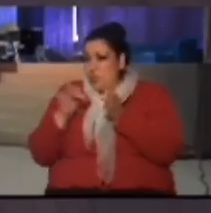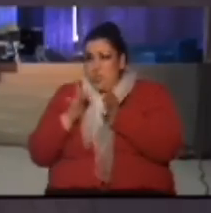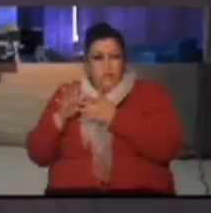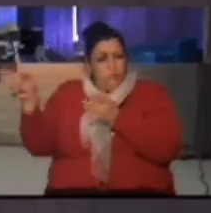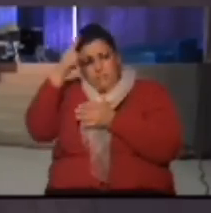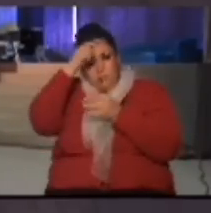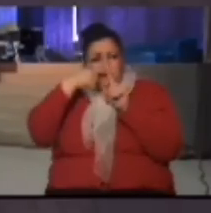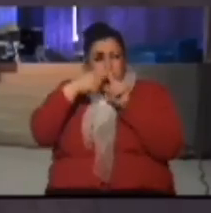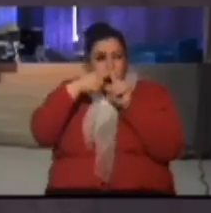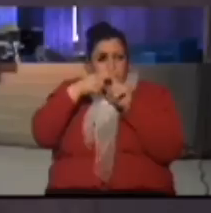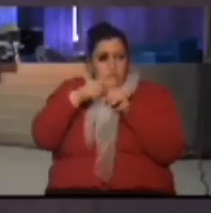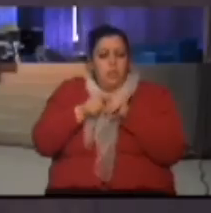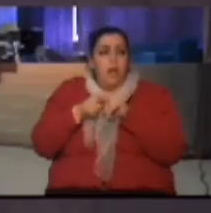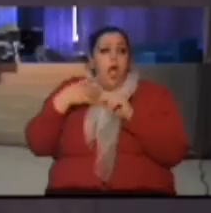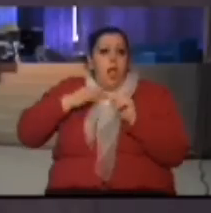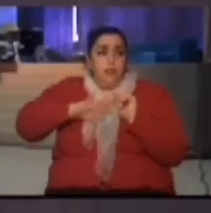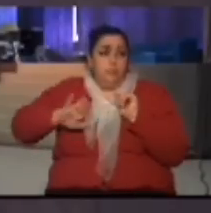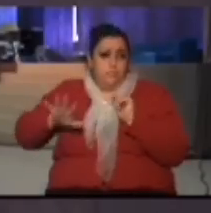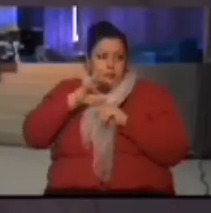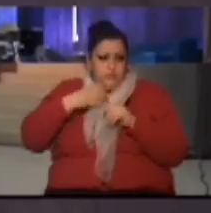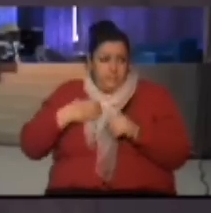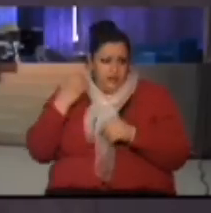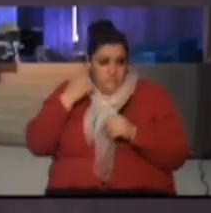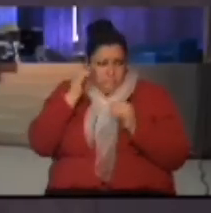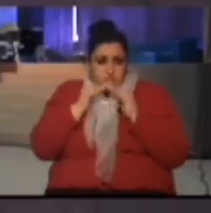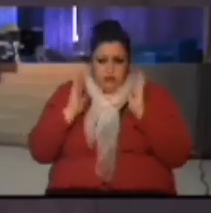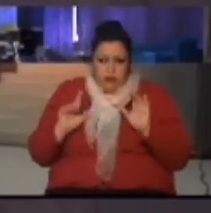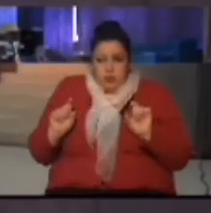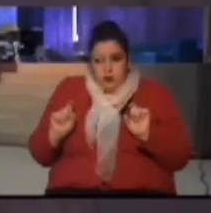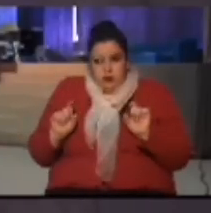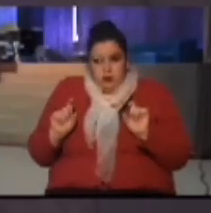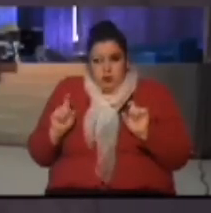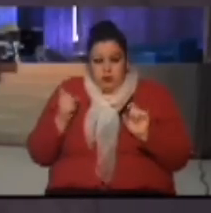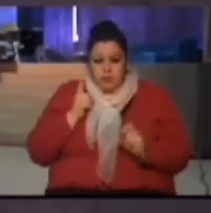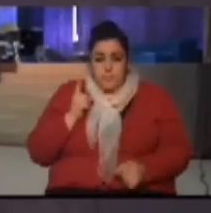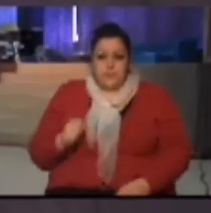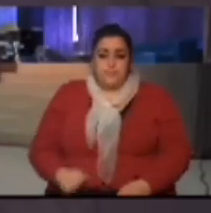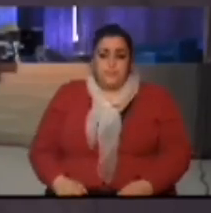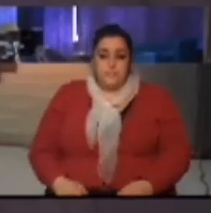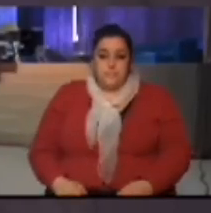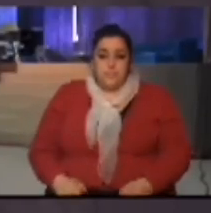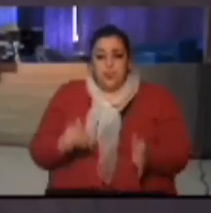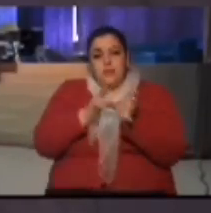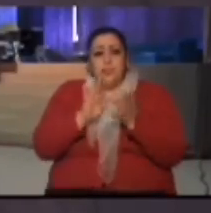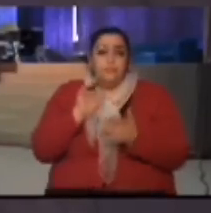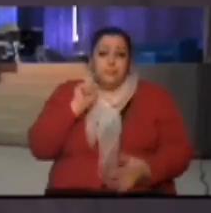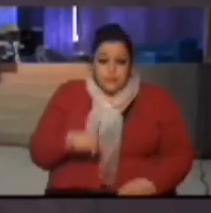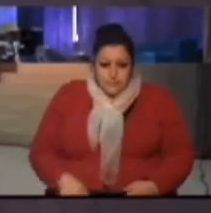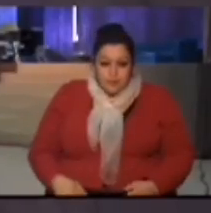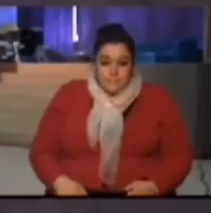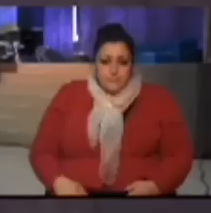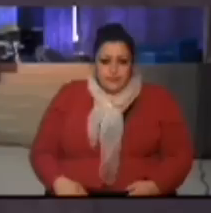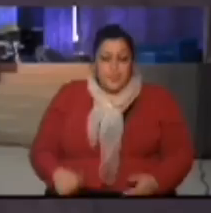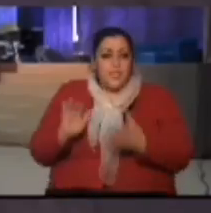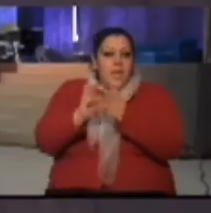Հիսուսը եկավ նրանց մեջ կանգնեց եւ նրանց ասեց. Խաղաղություն ձեզ։ Դուրս գալիս է Հիսուսը։